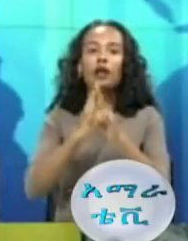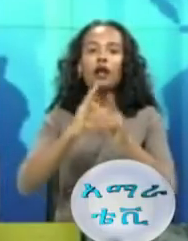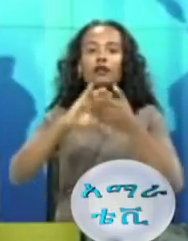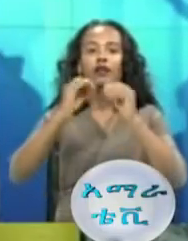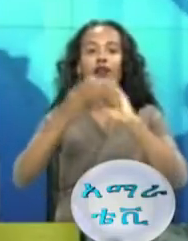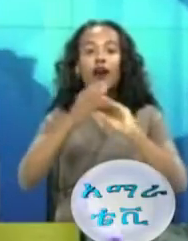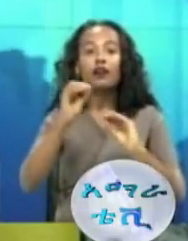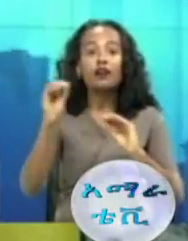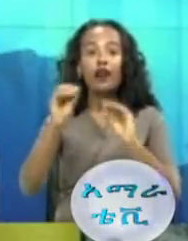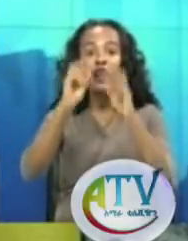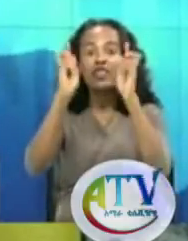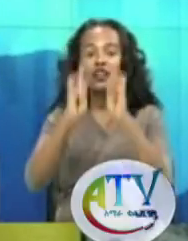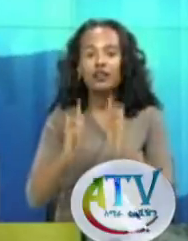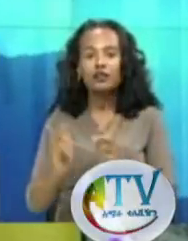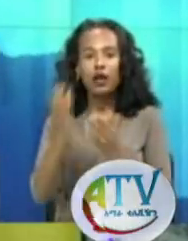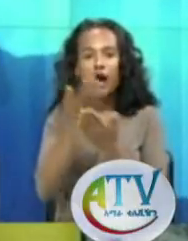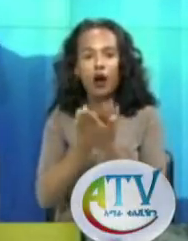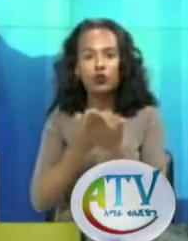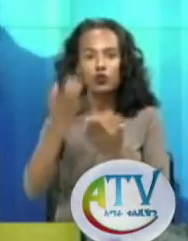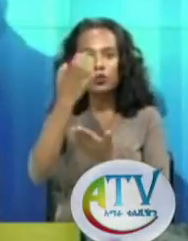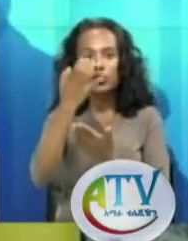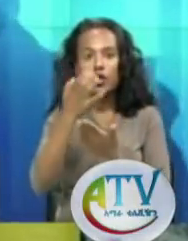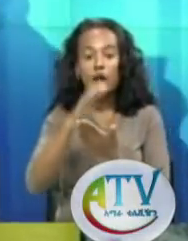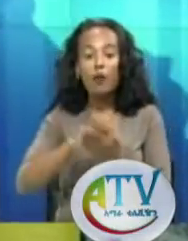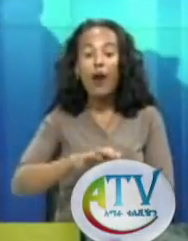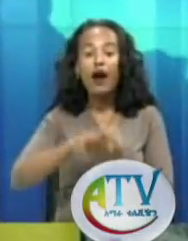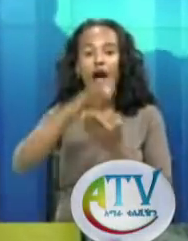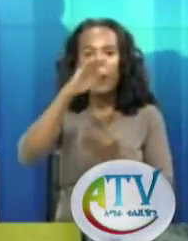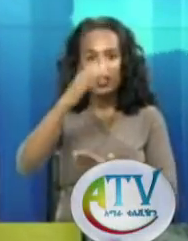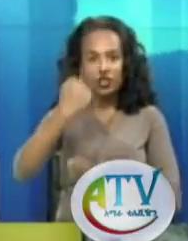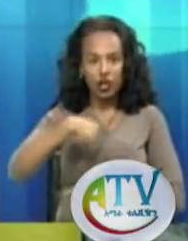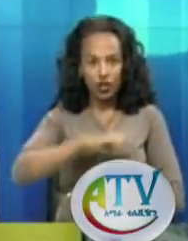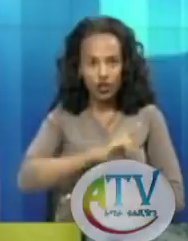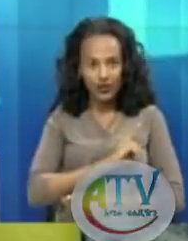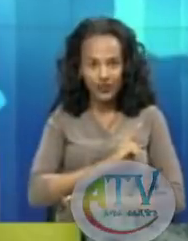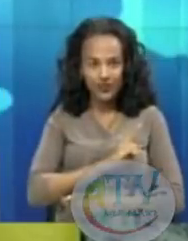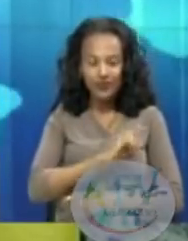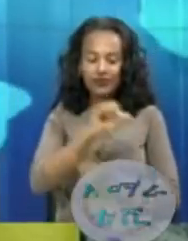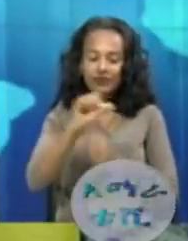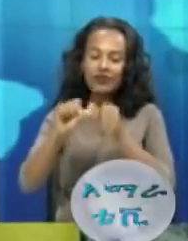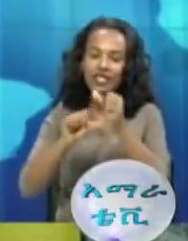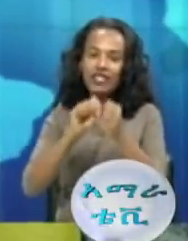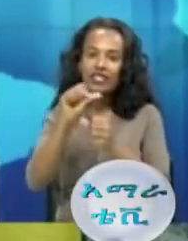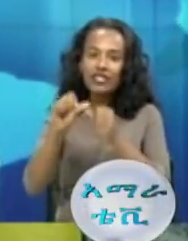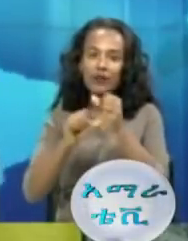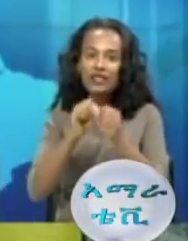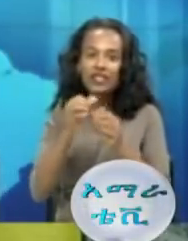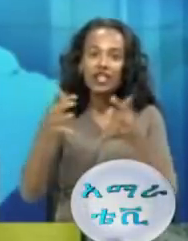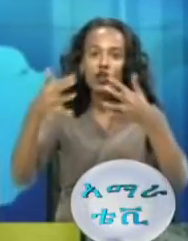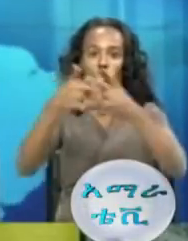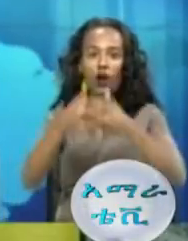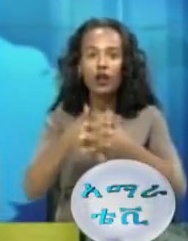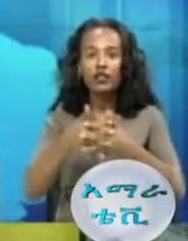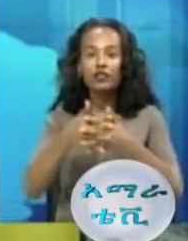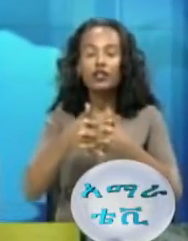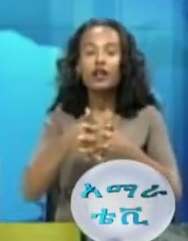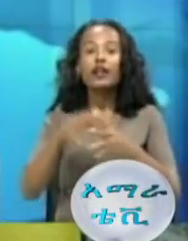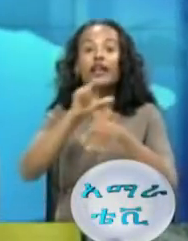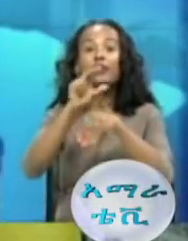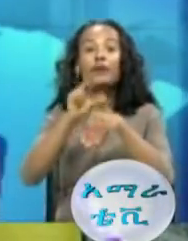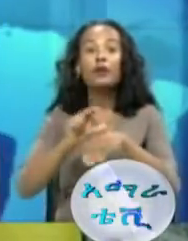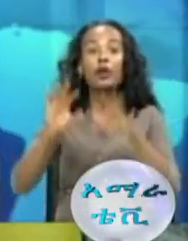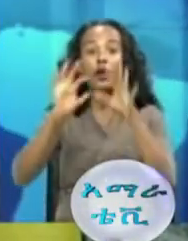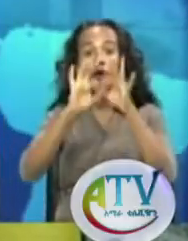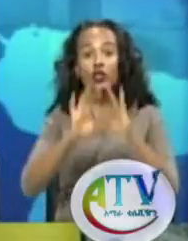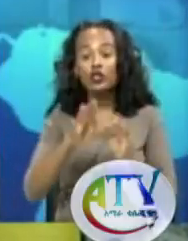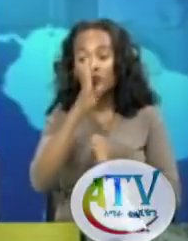የቅርስ ሀብቶችን ማከማቸታችን፣ እርስ በርስ የተቆራኘ ህብረ ብሔራዊነትን